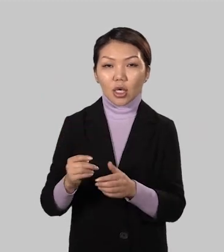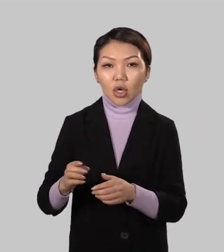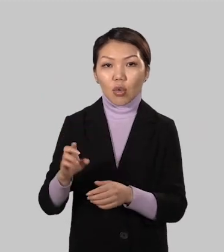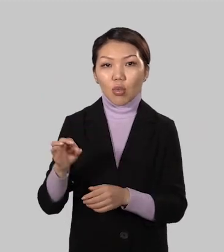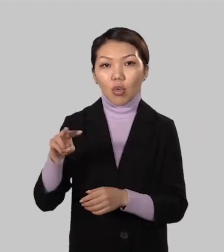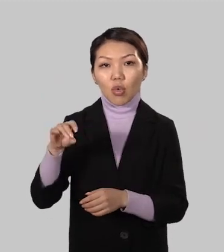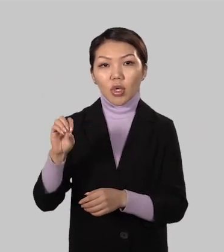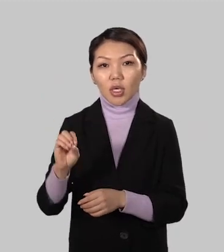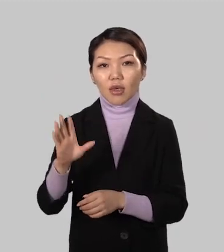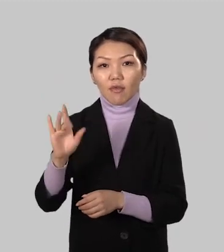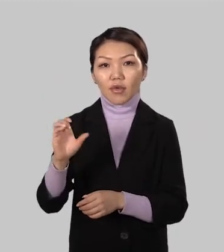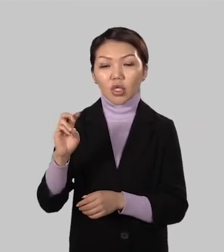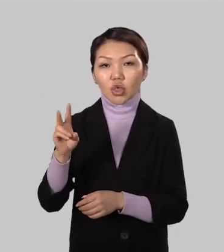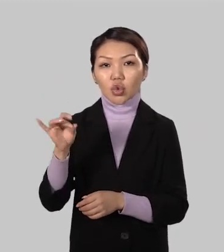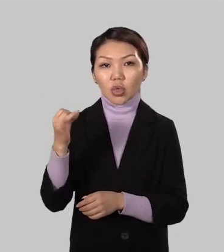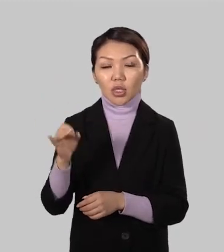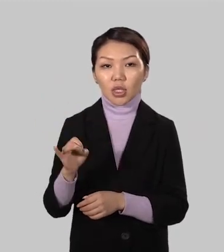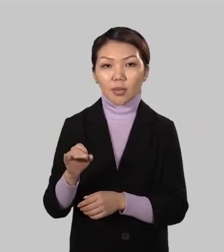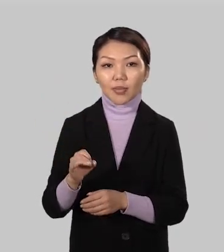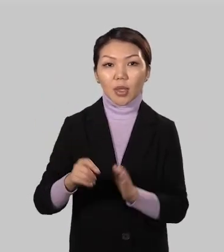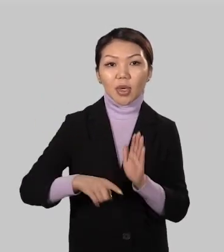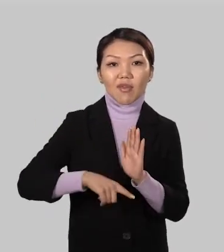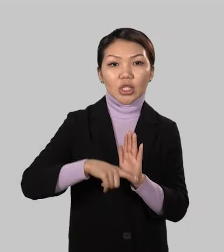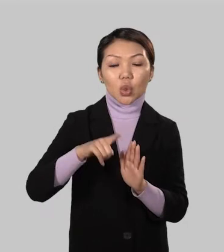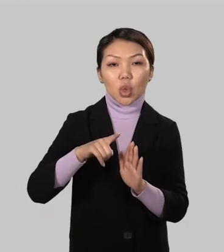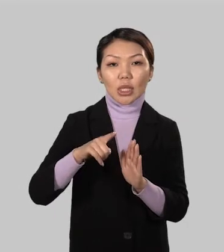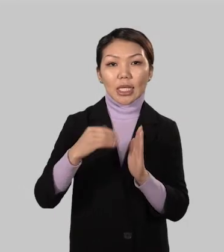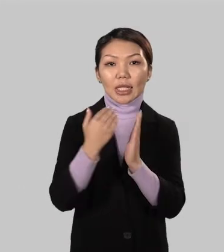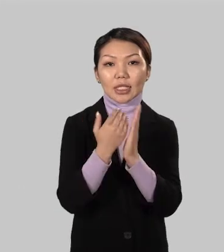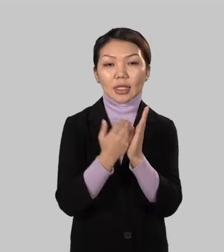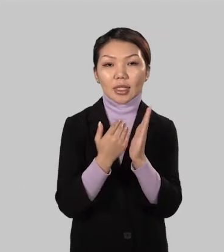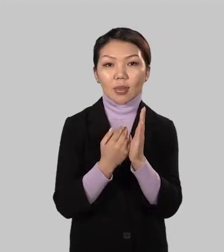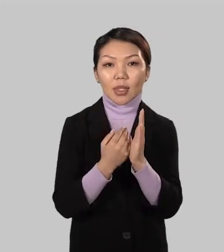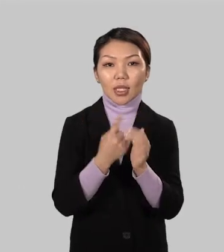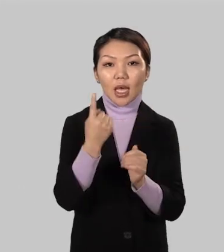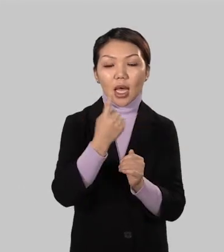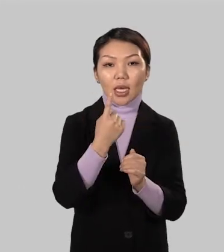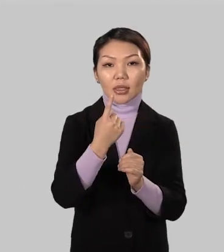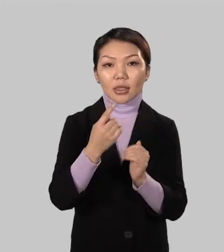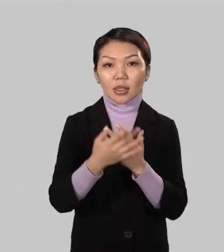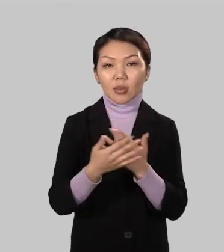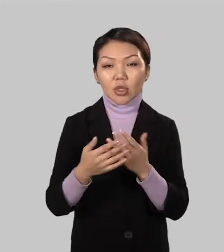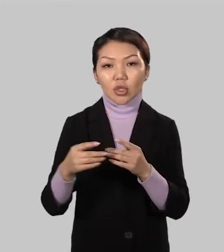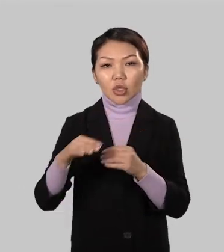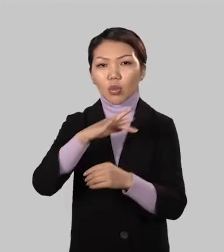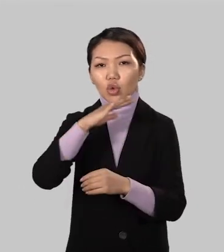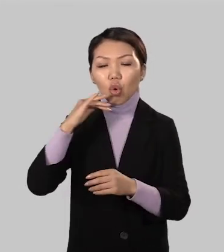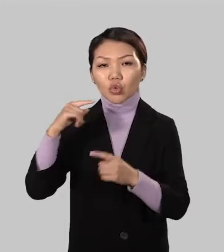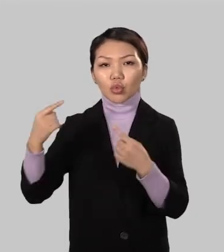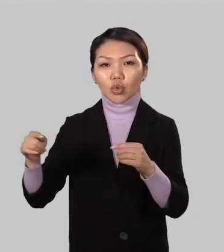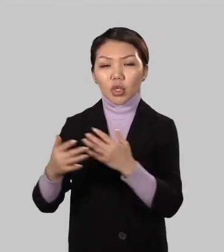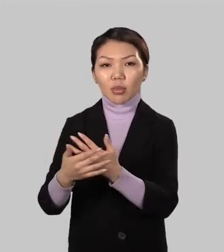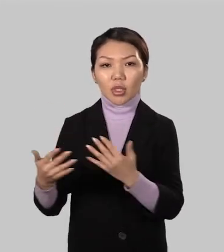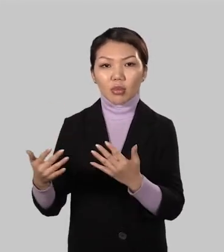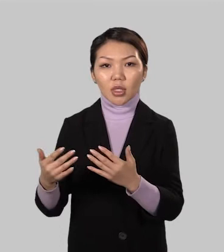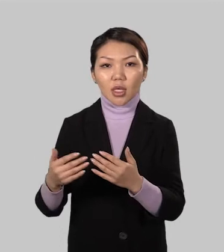превосходная степень сравнивается один предмет с множеством других и признак у него проявляется